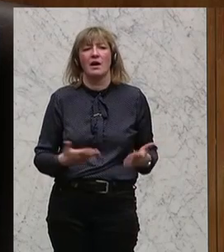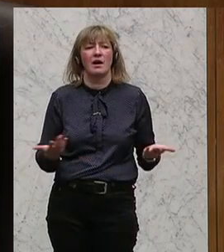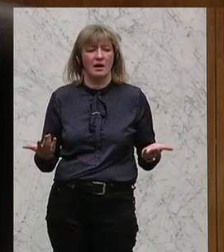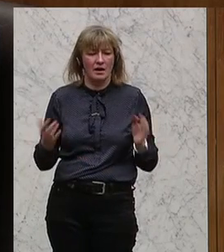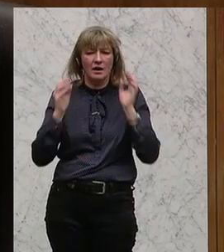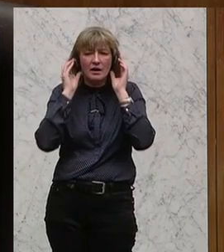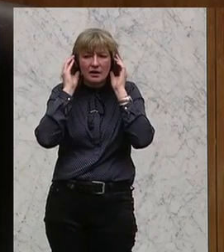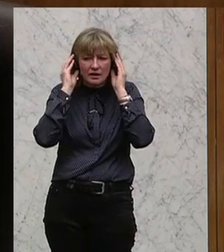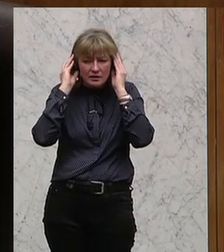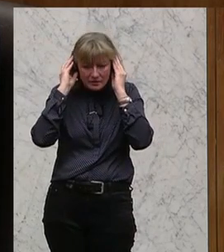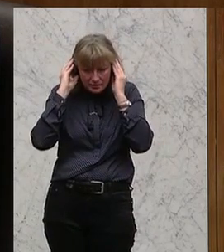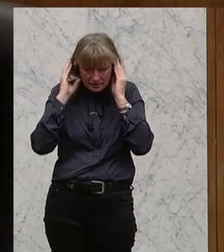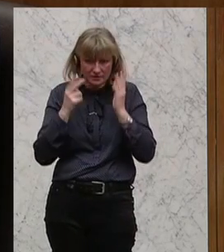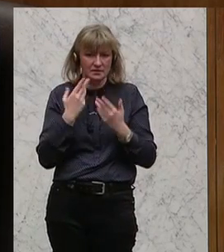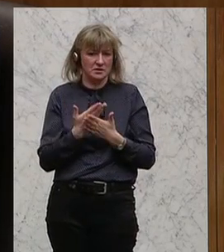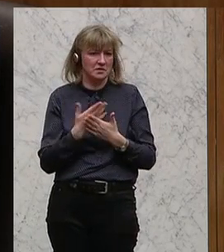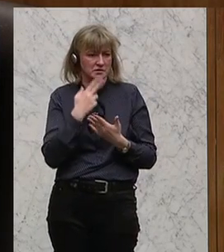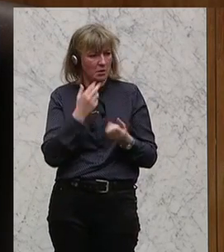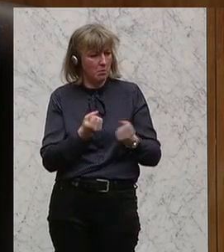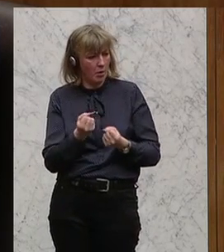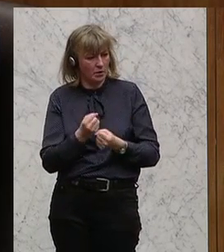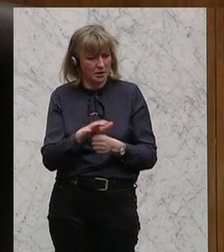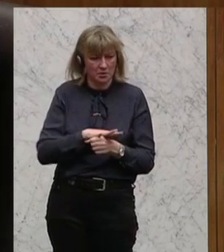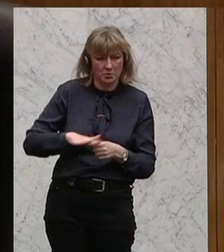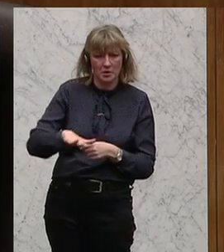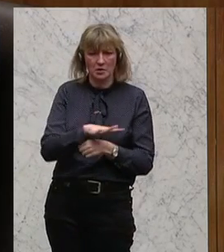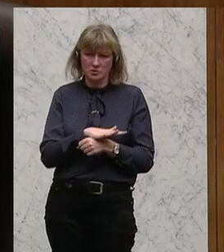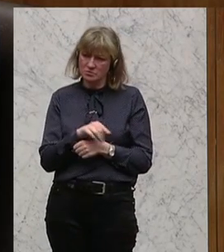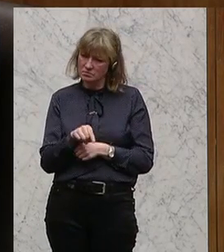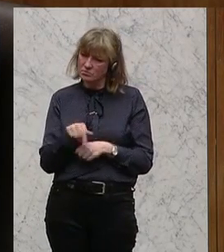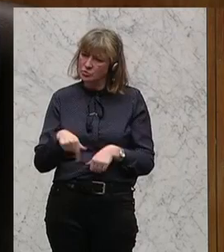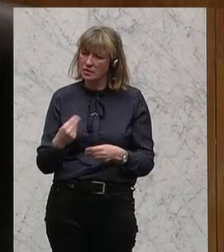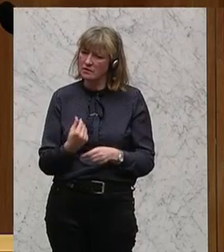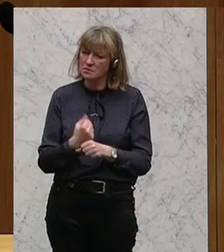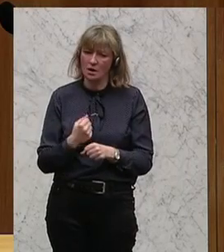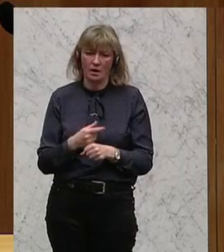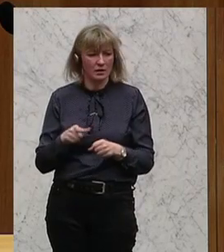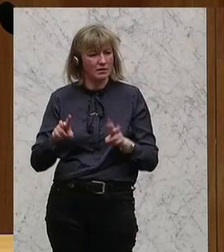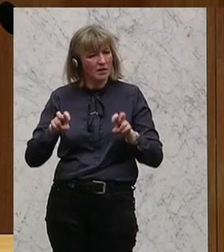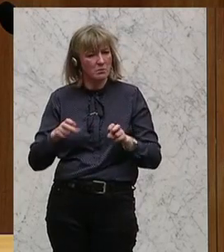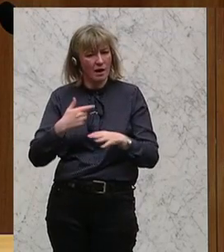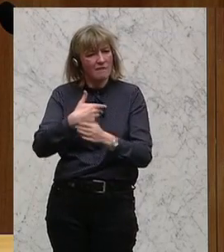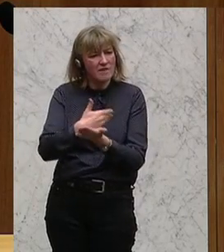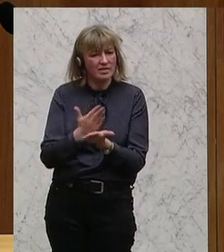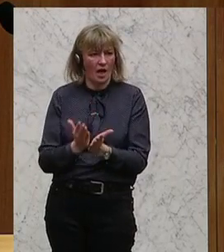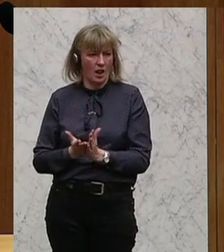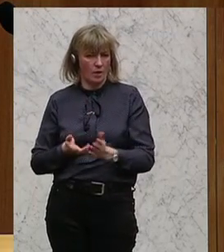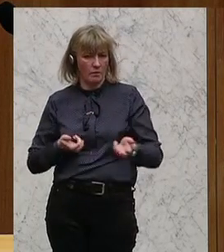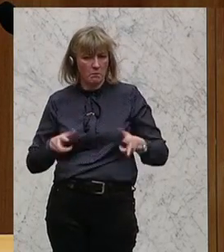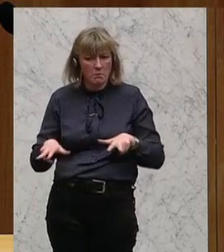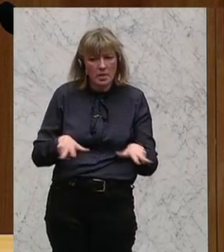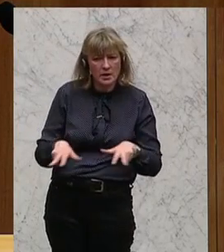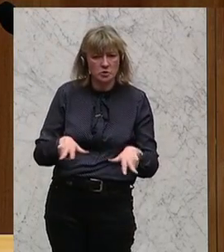oder sehen wir die Politik in bestimmten Bereichen dahingehend gefordert, dass es um die Frage der Verteilung, des Managements